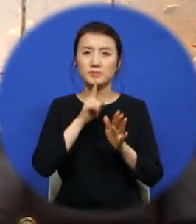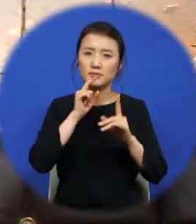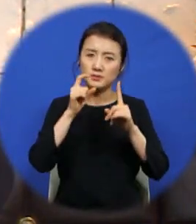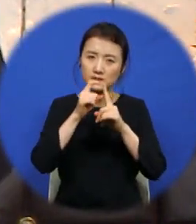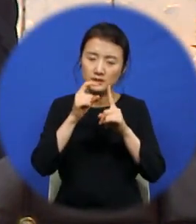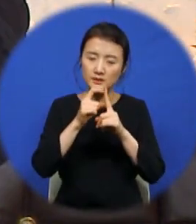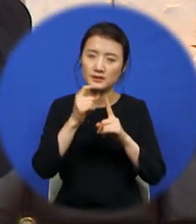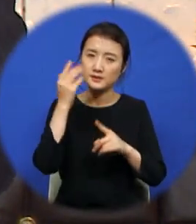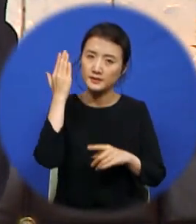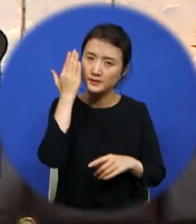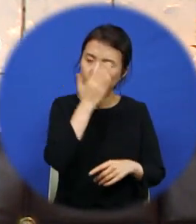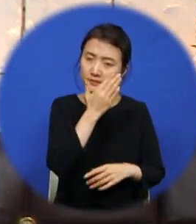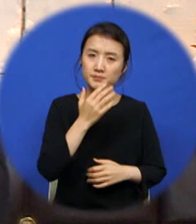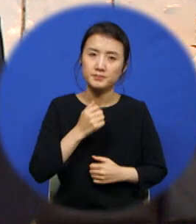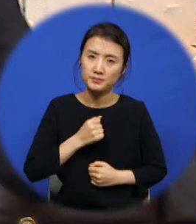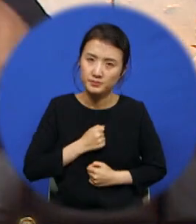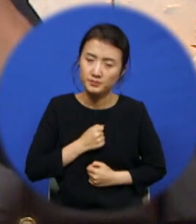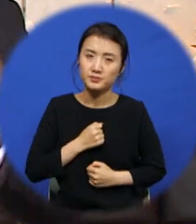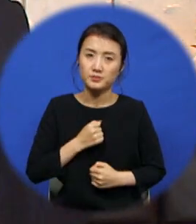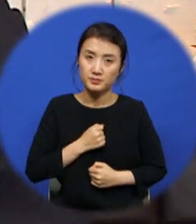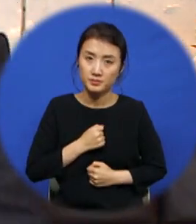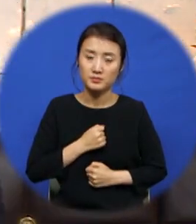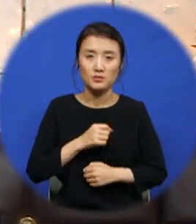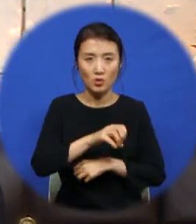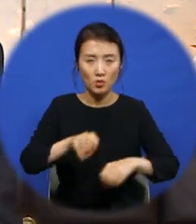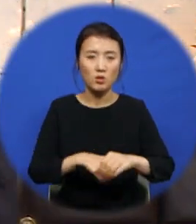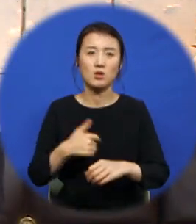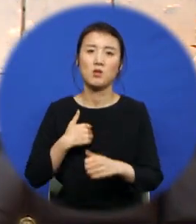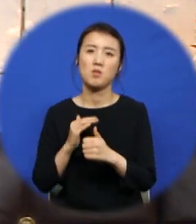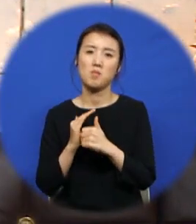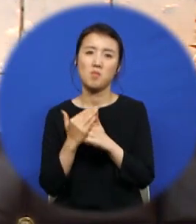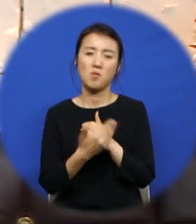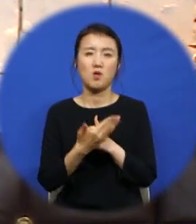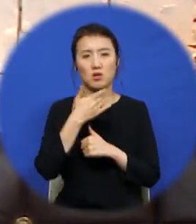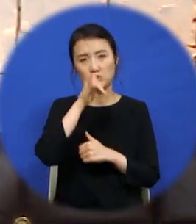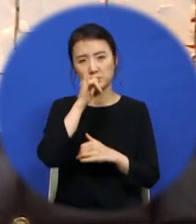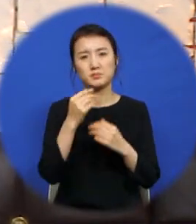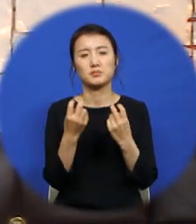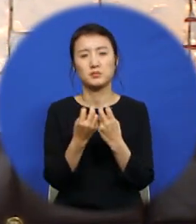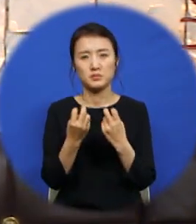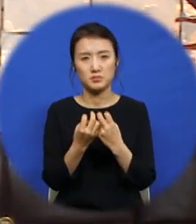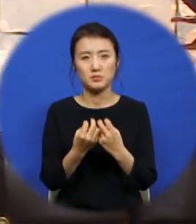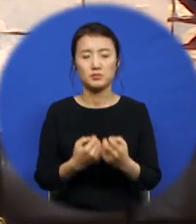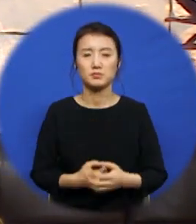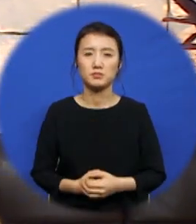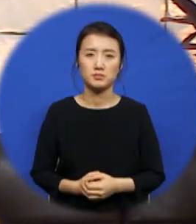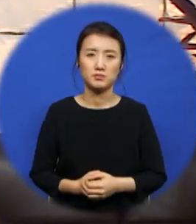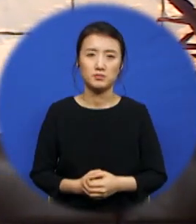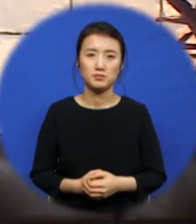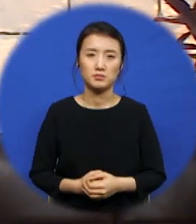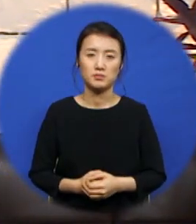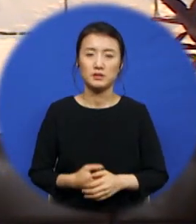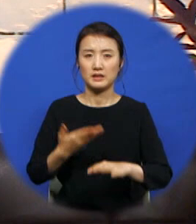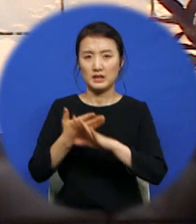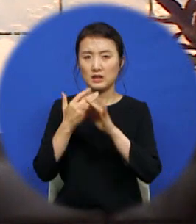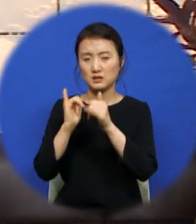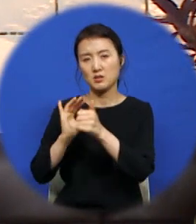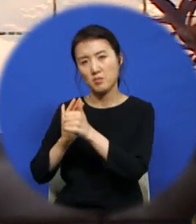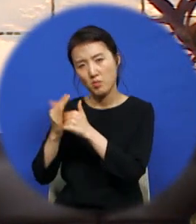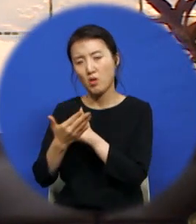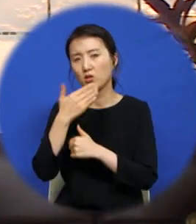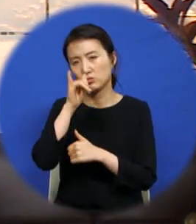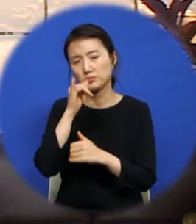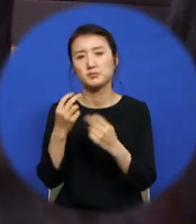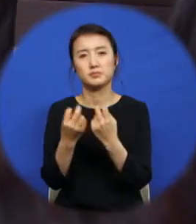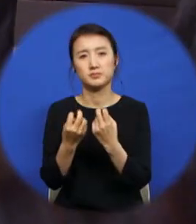크게 정말 자기를 보호할 수 있는 멋진 방법이고 또 뭐죠 다른 사람을 보호할 수 있는 방법